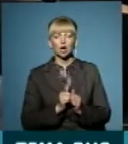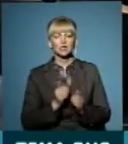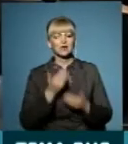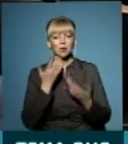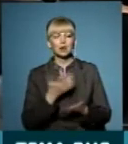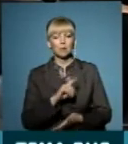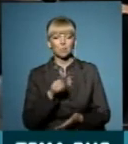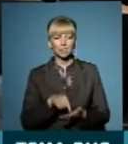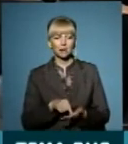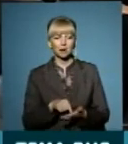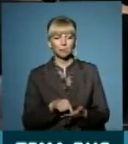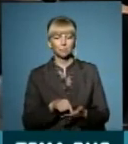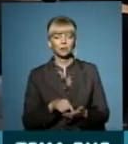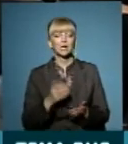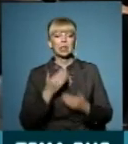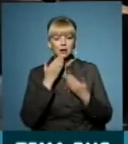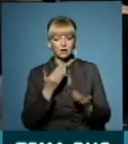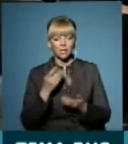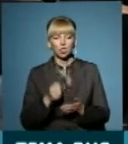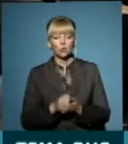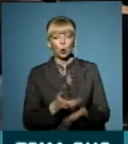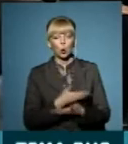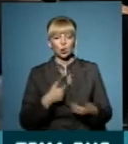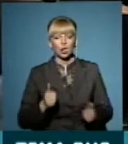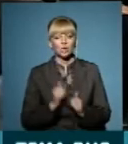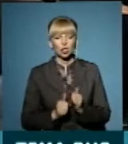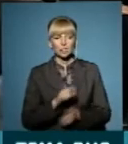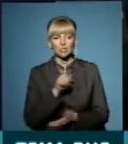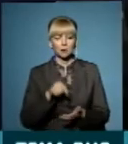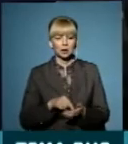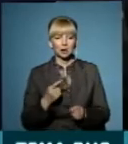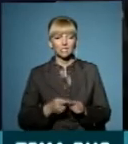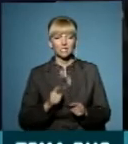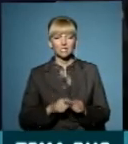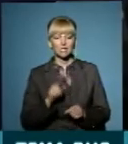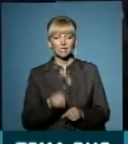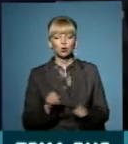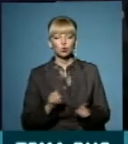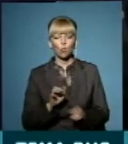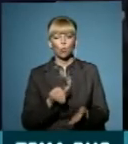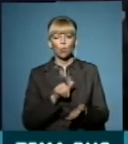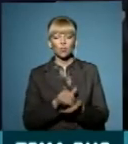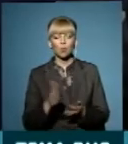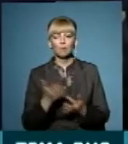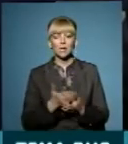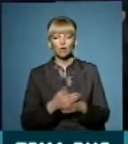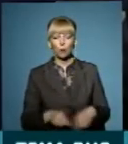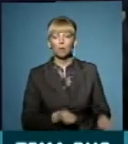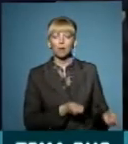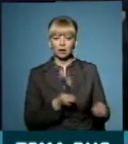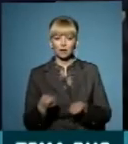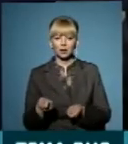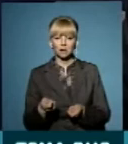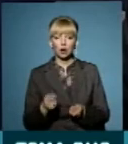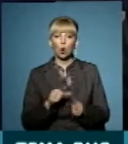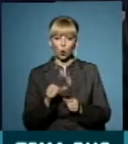якими питаннями? Ну, зверталися до нас часто питання, це те, що у відмову в пільговому перевезенні.